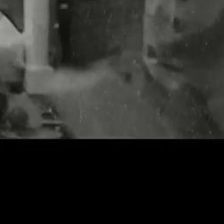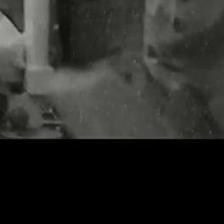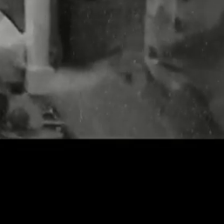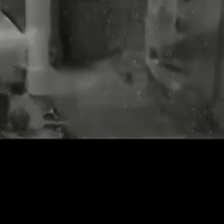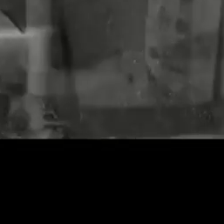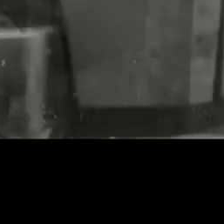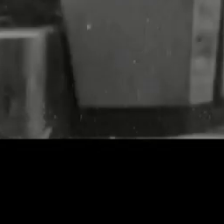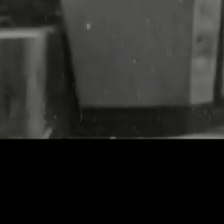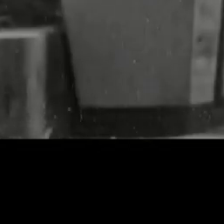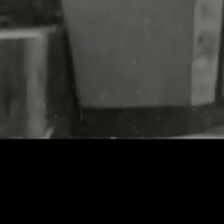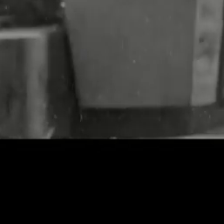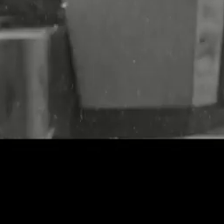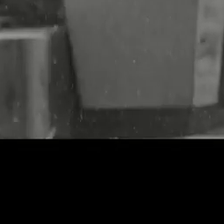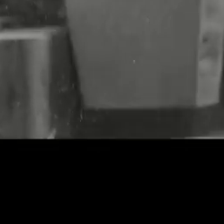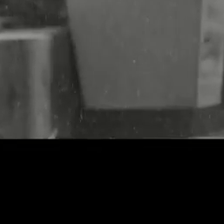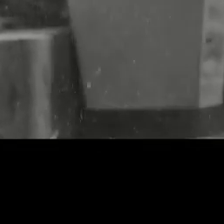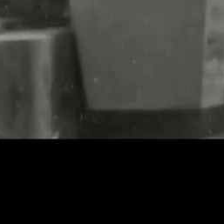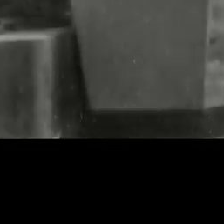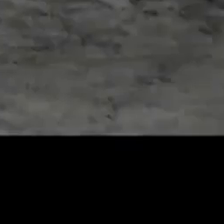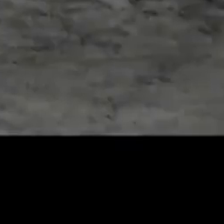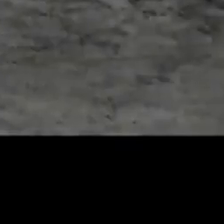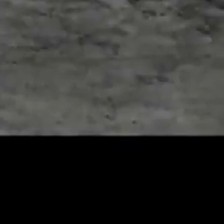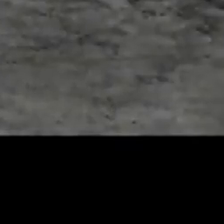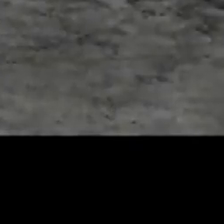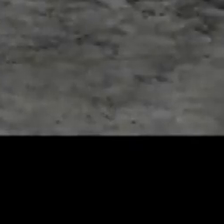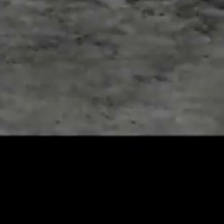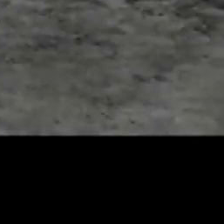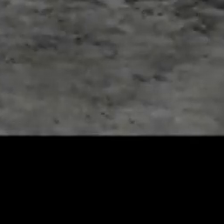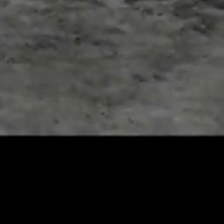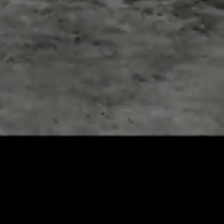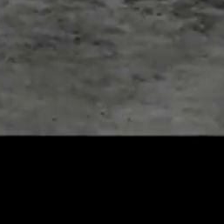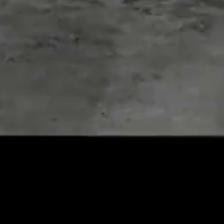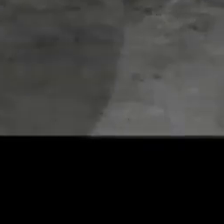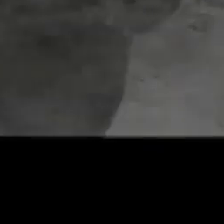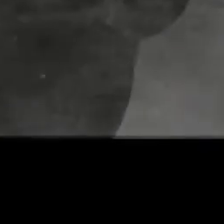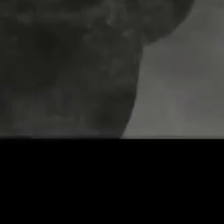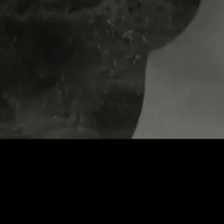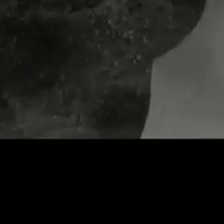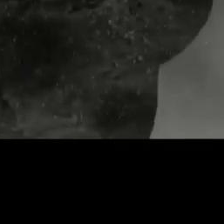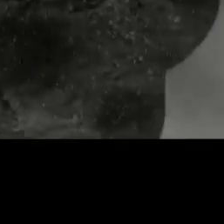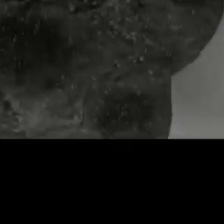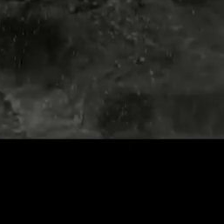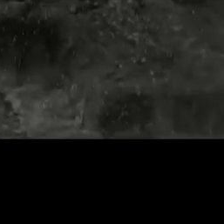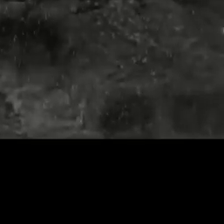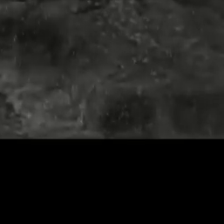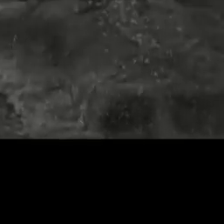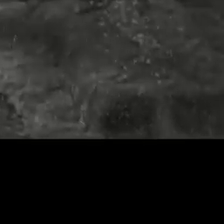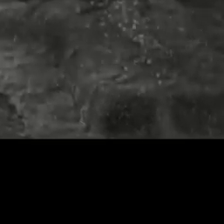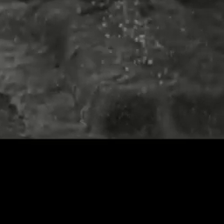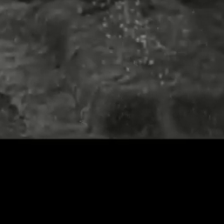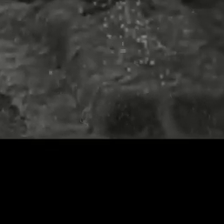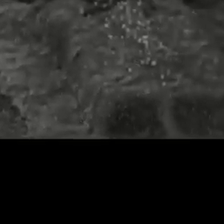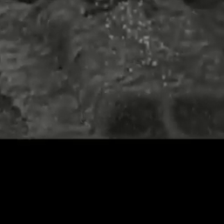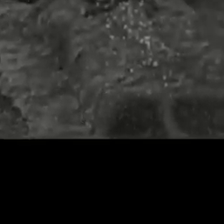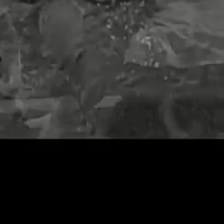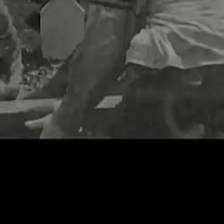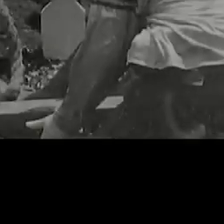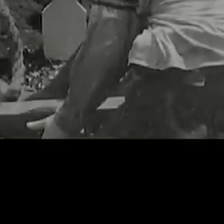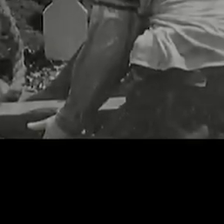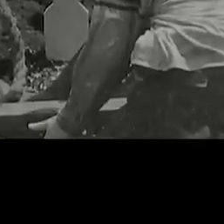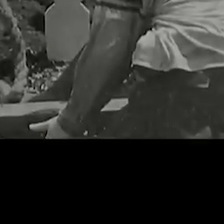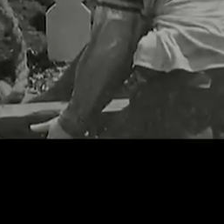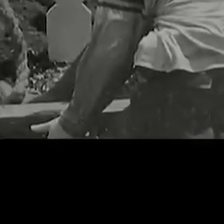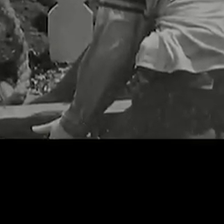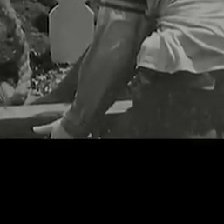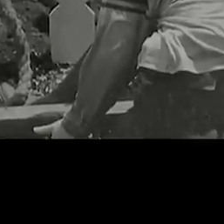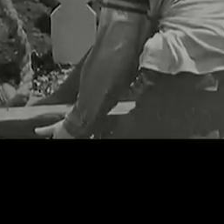Thank you. Tidak dua, mereka pergi bergerogol dalam gelombang bernama